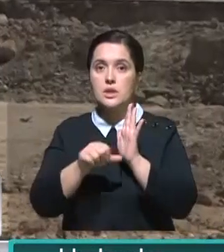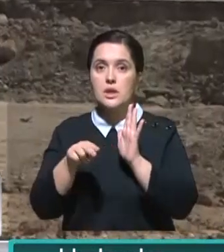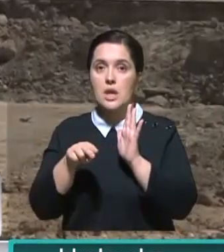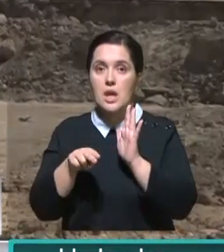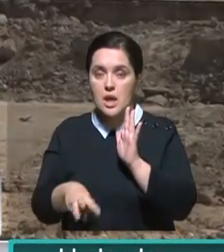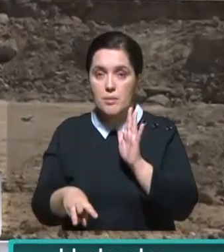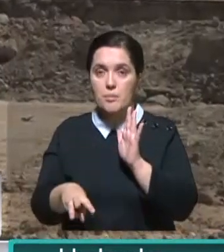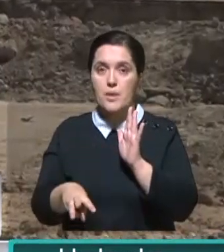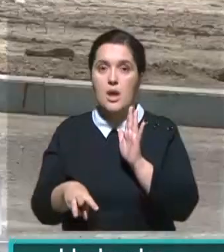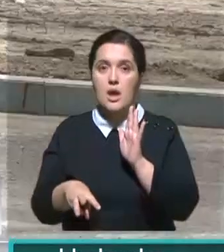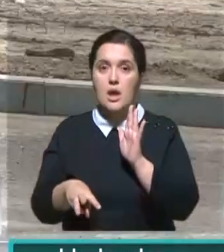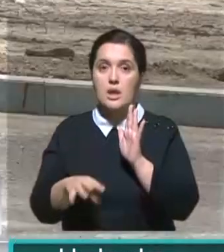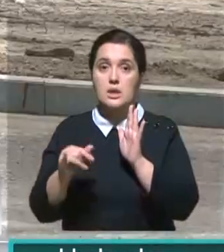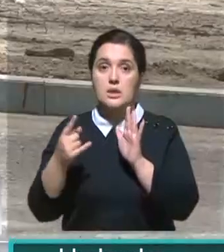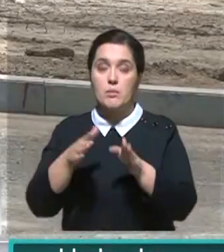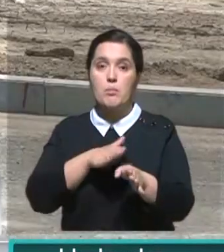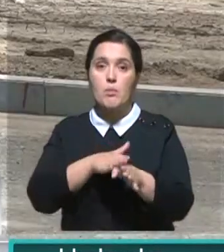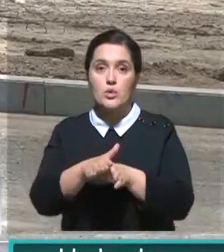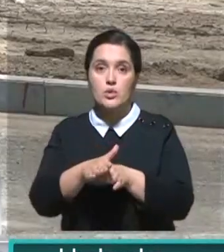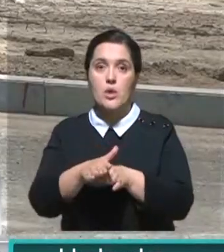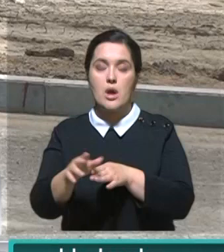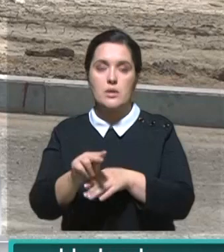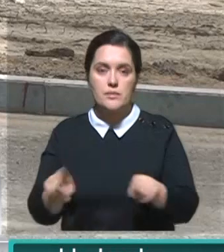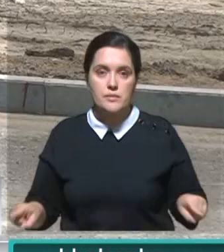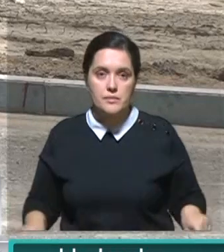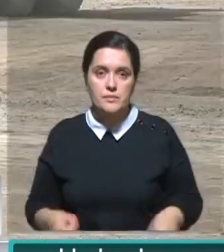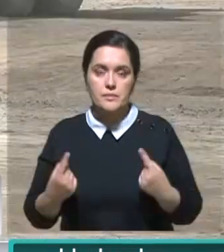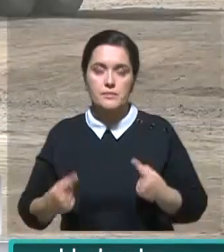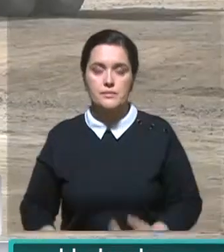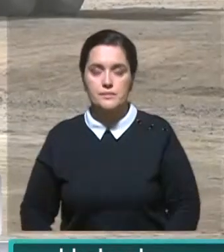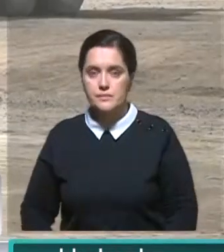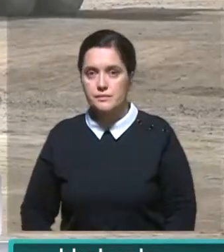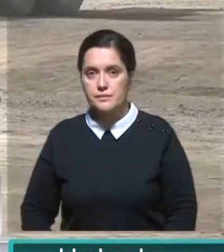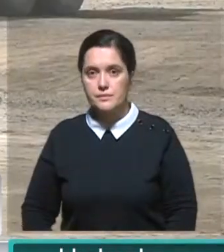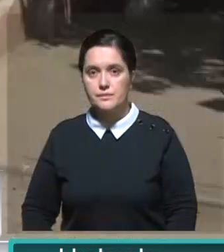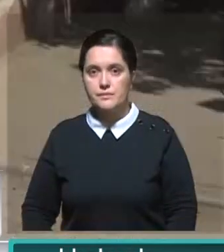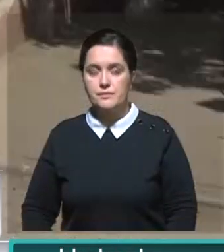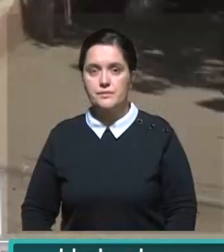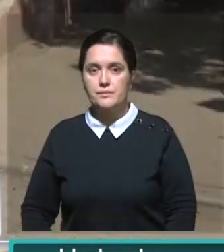60 километров путепроводов. Некоторые из них были полностью реконструированы.